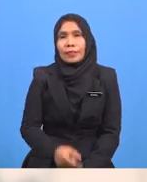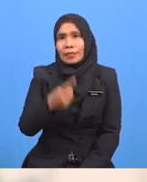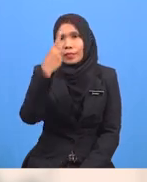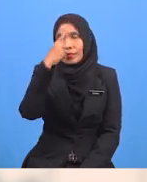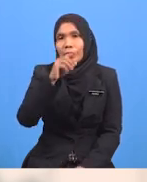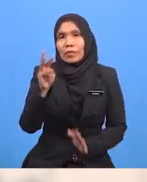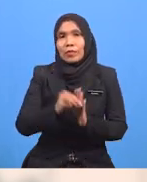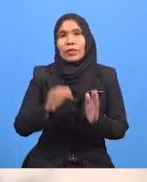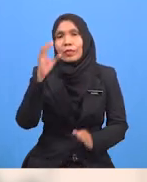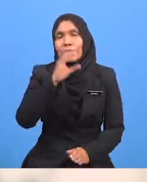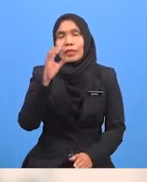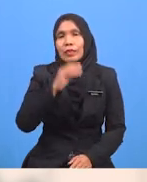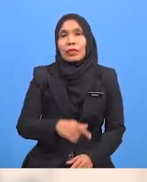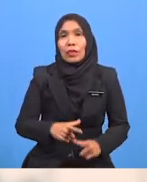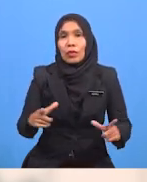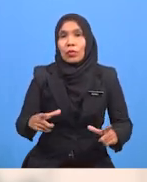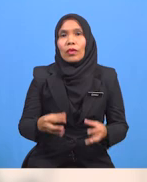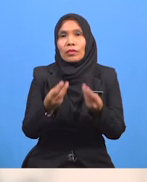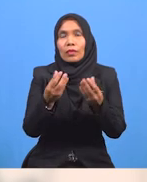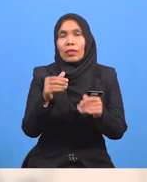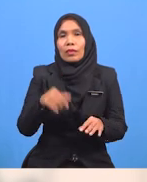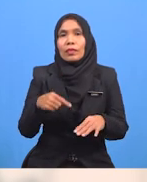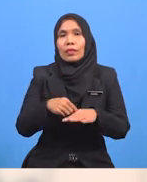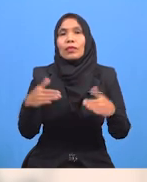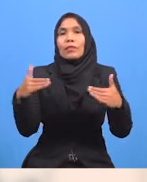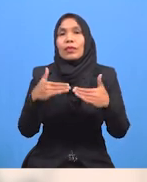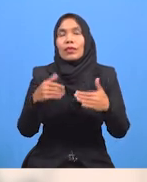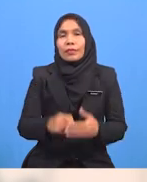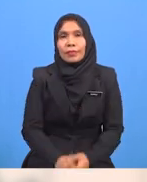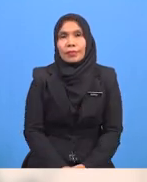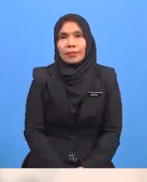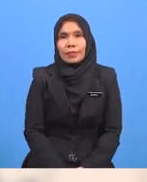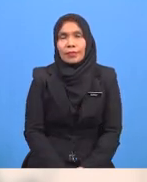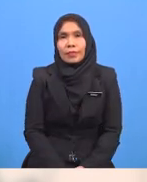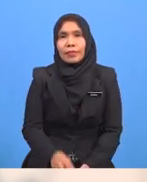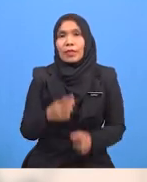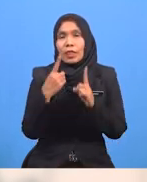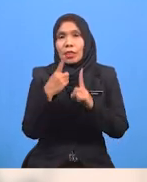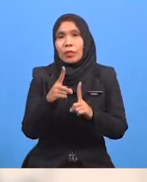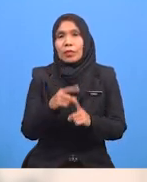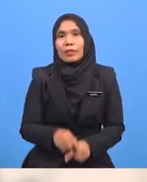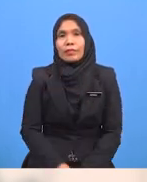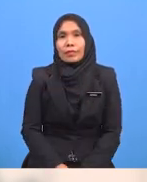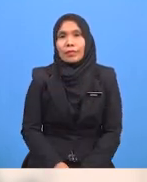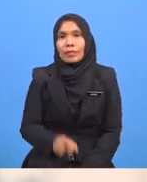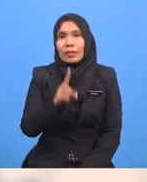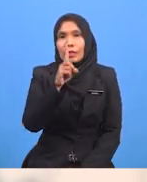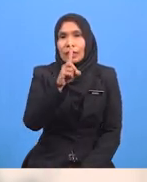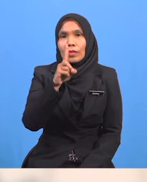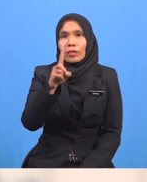mencari luas tanah yang dipagar make jawaban akhir kita yelah